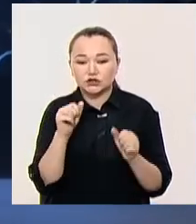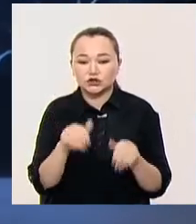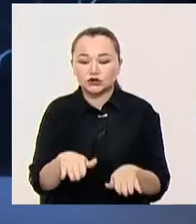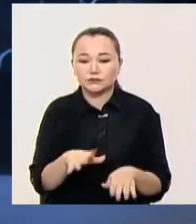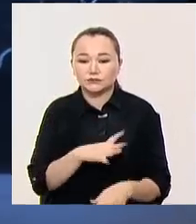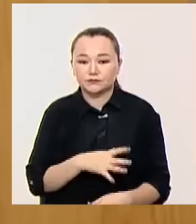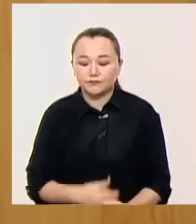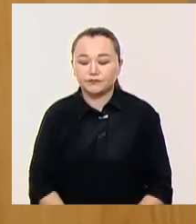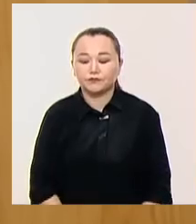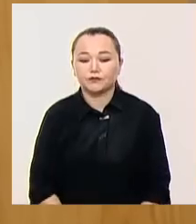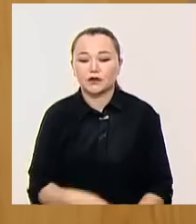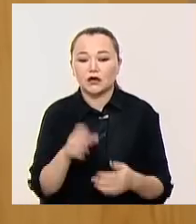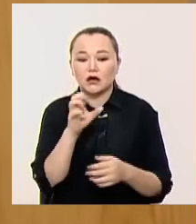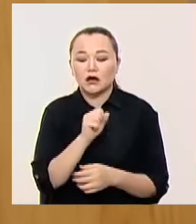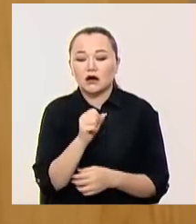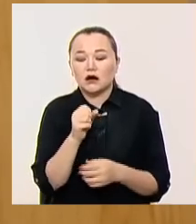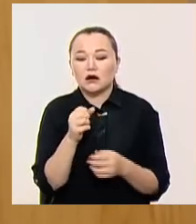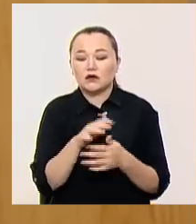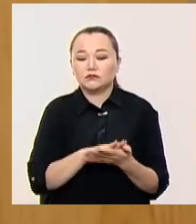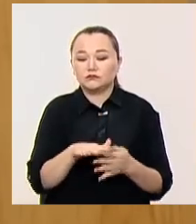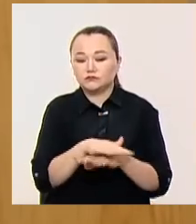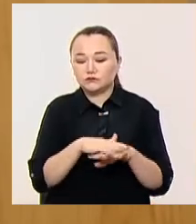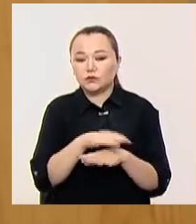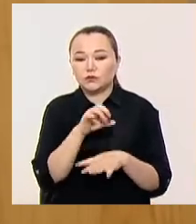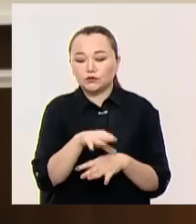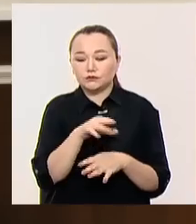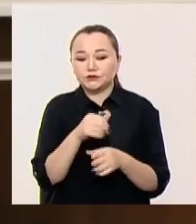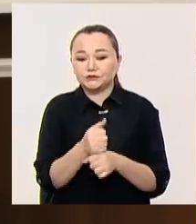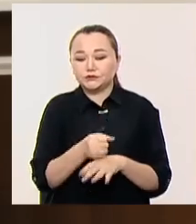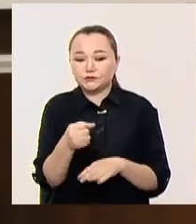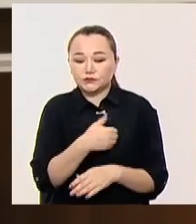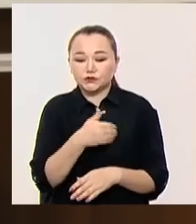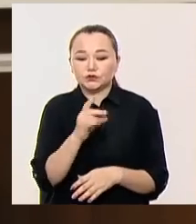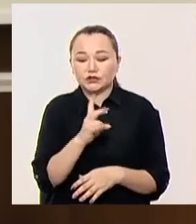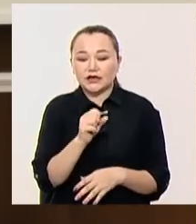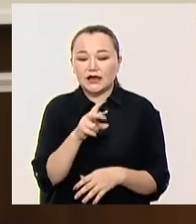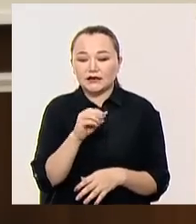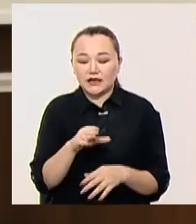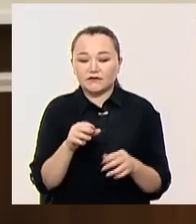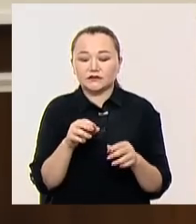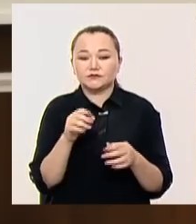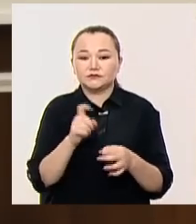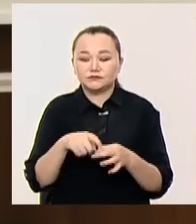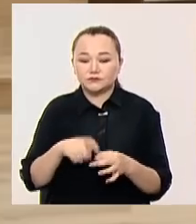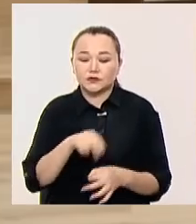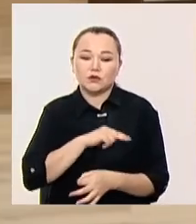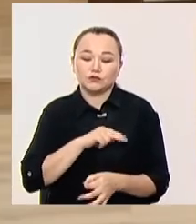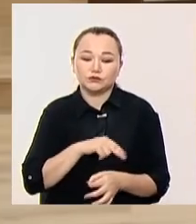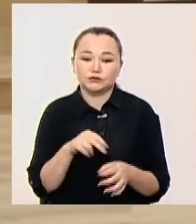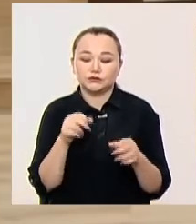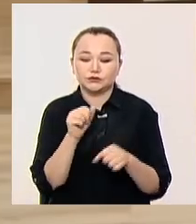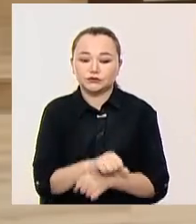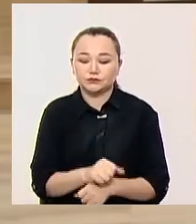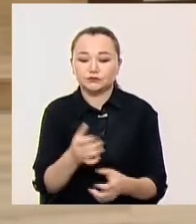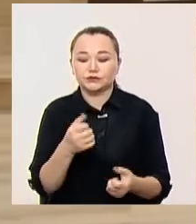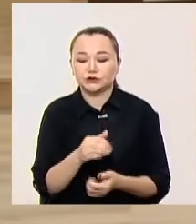шығарды. Ал Мұқалмас қоғамдық бірлестігі атынан президентке ұсынылған Нұржан Әлтаевты тіркеу жұмысы тоқтатылды. Себебі